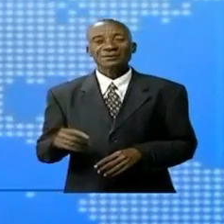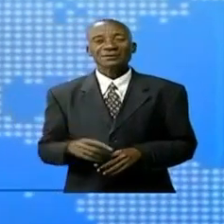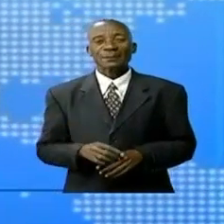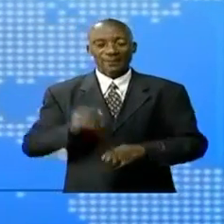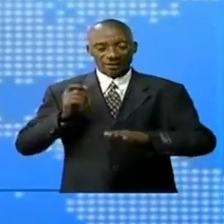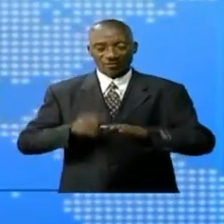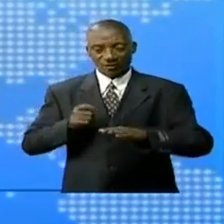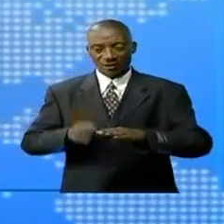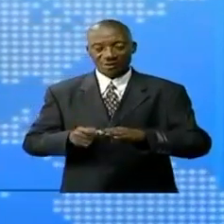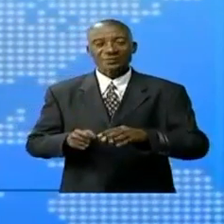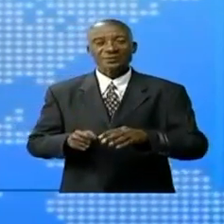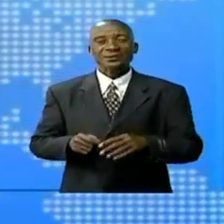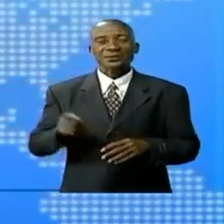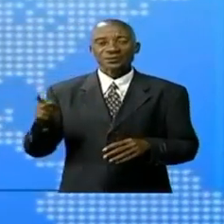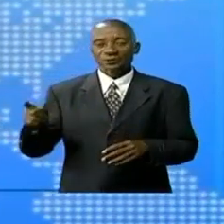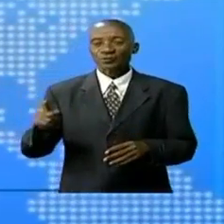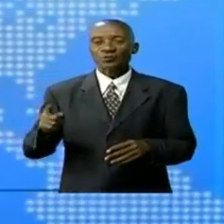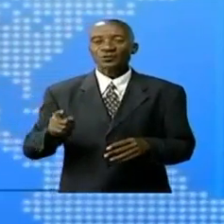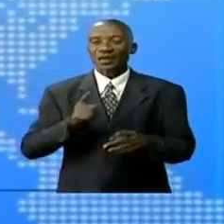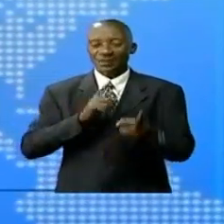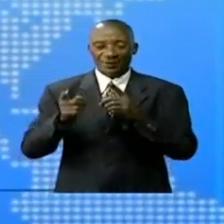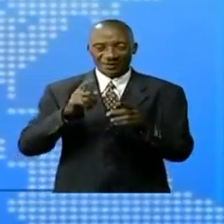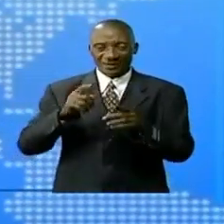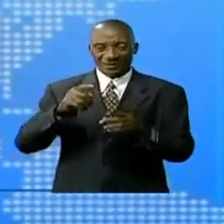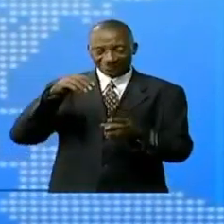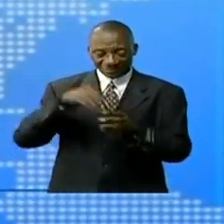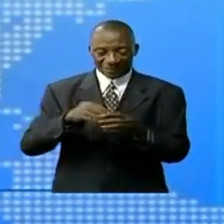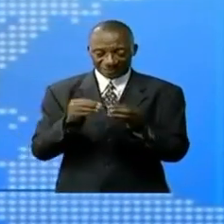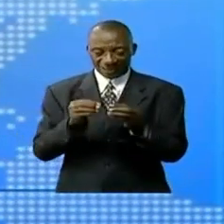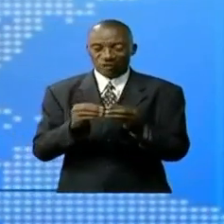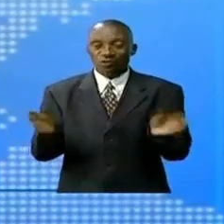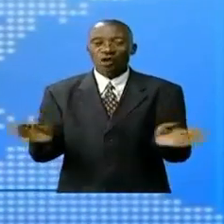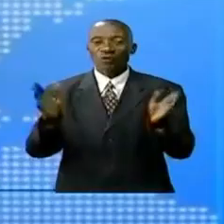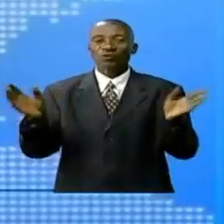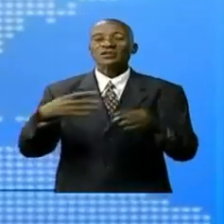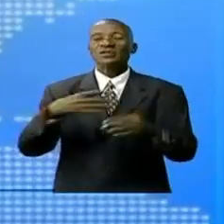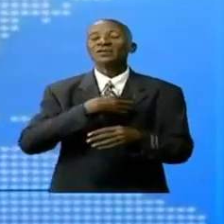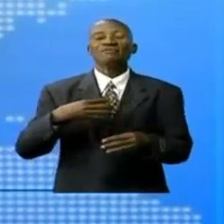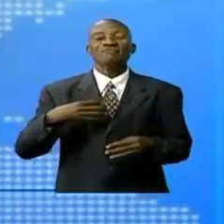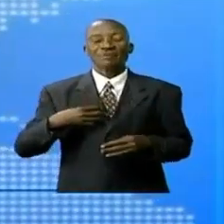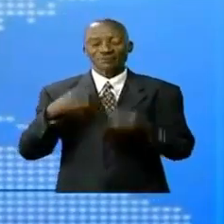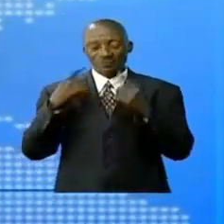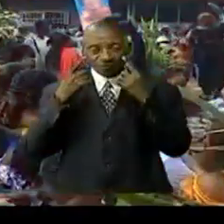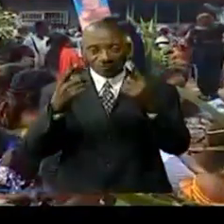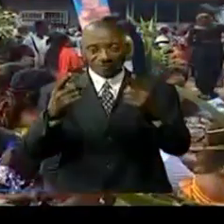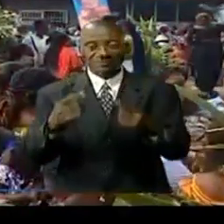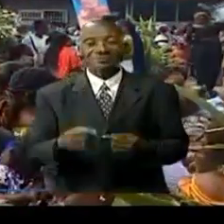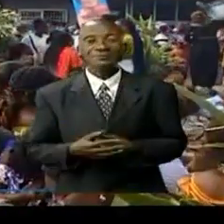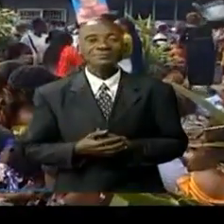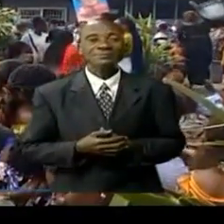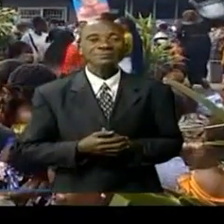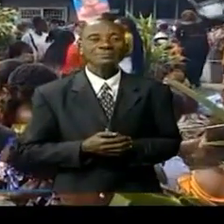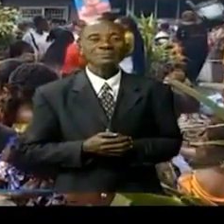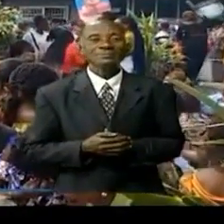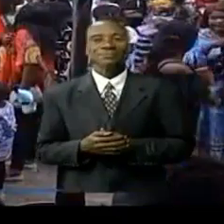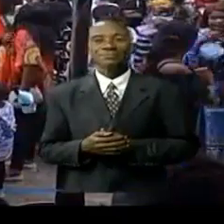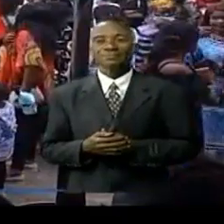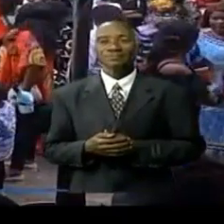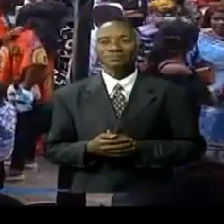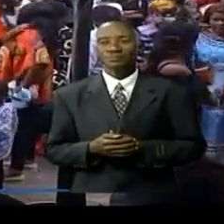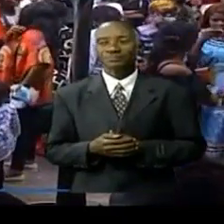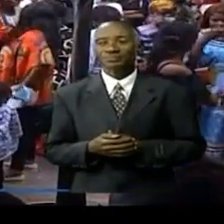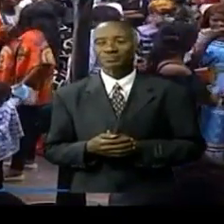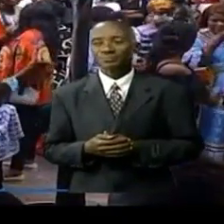lors de la sensibilisation des femmes à l'autodétermination. Les détails dans ce reportage. Cité Belle Campus